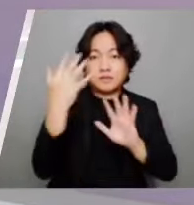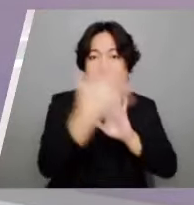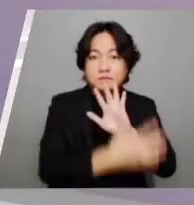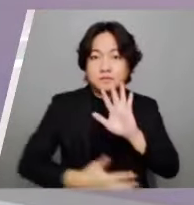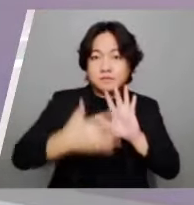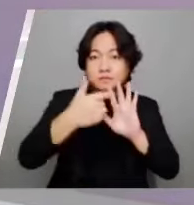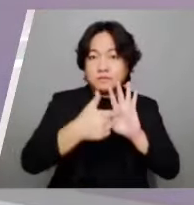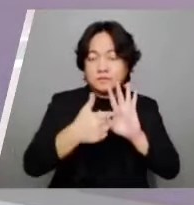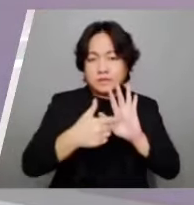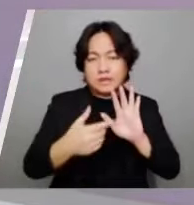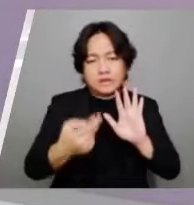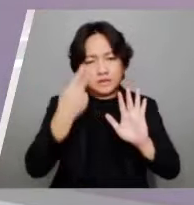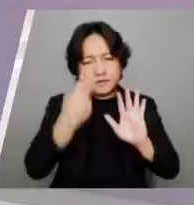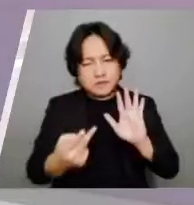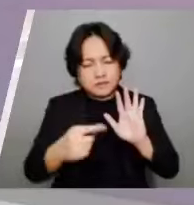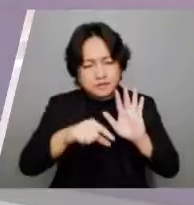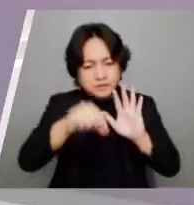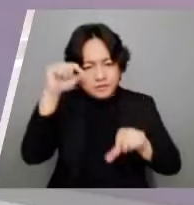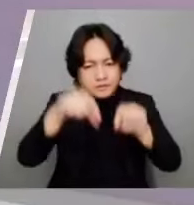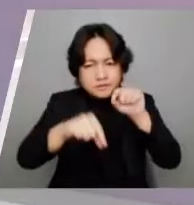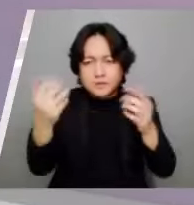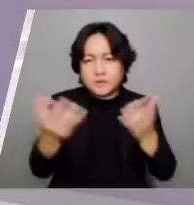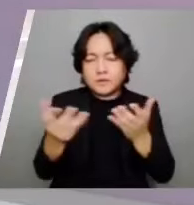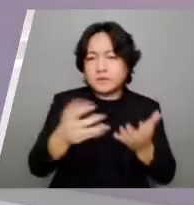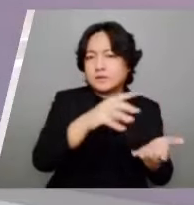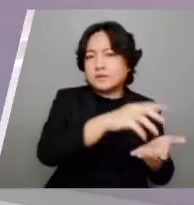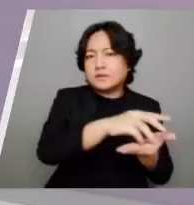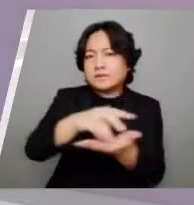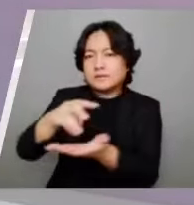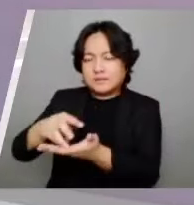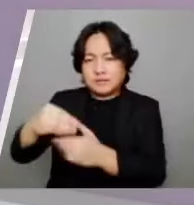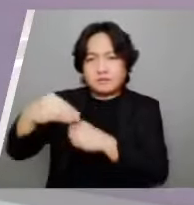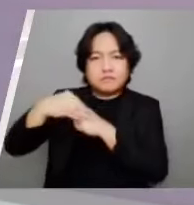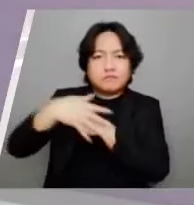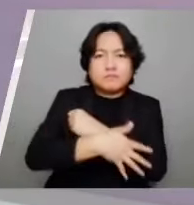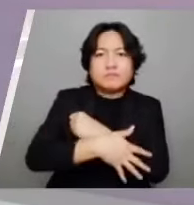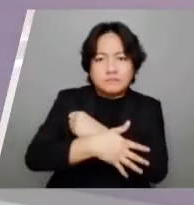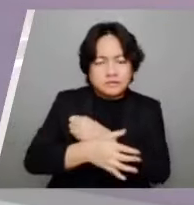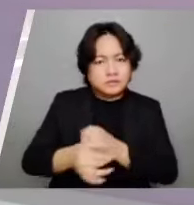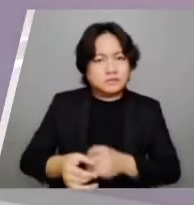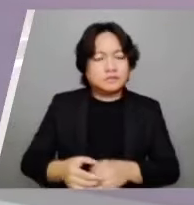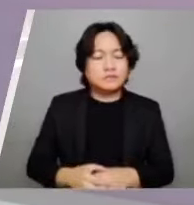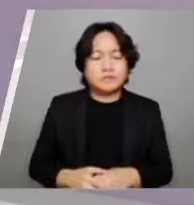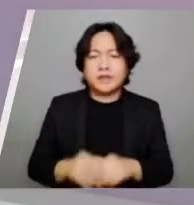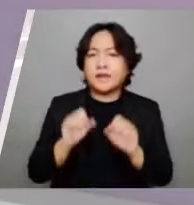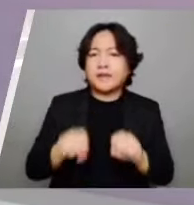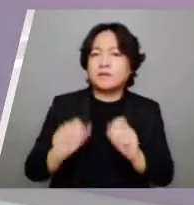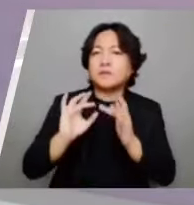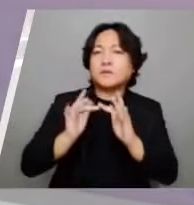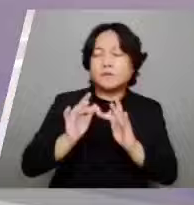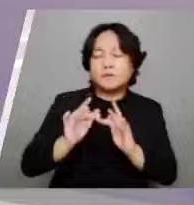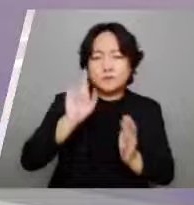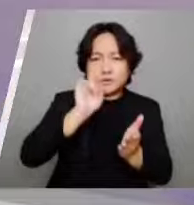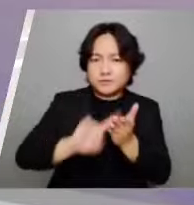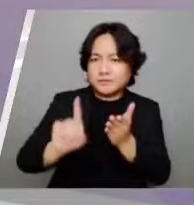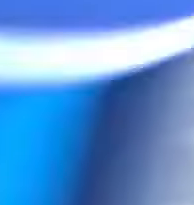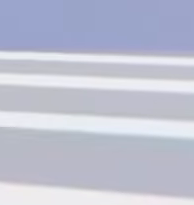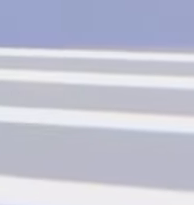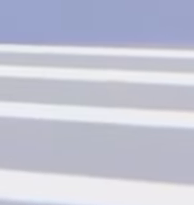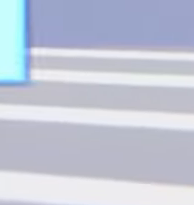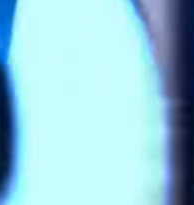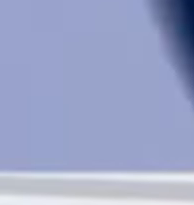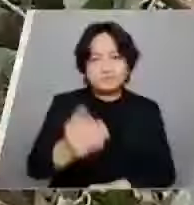Bureau para makita kung anong mga lugar ang landslide prone at pwede raw yung ma-check online. Saksi si Rafi